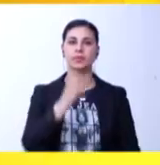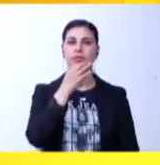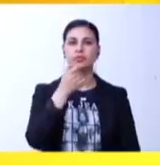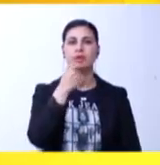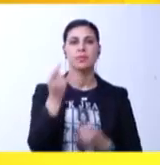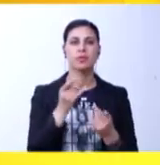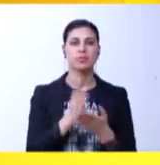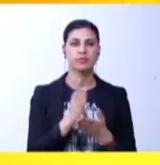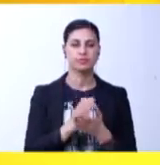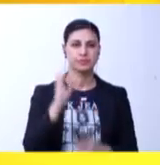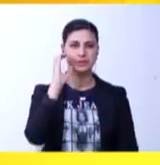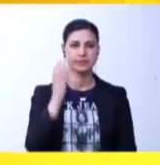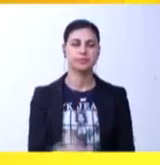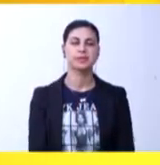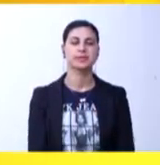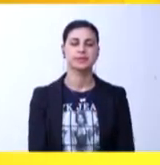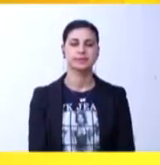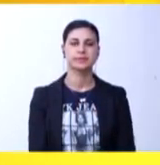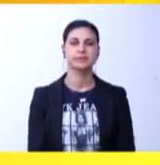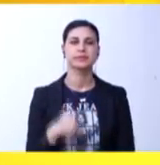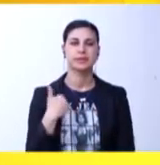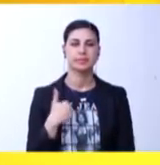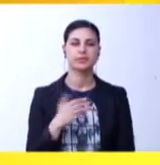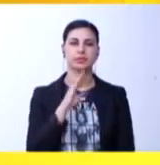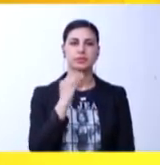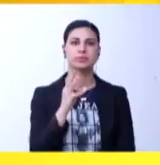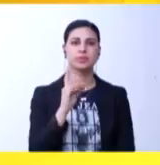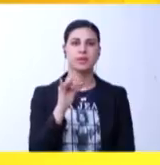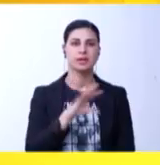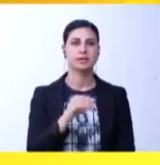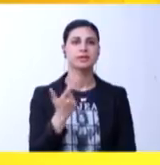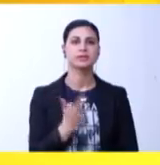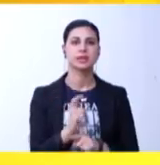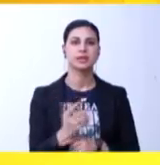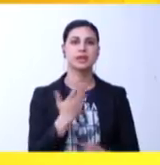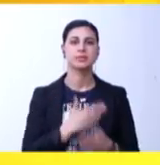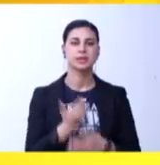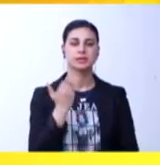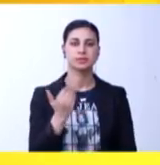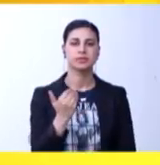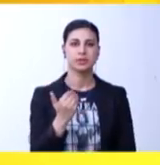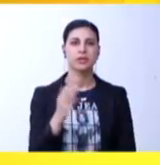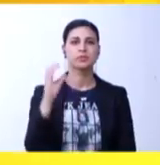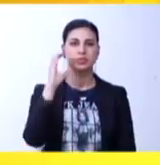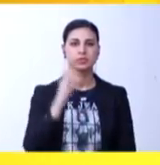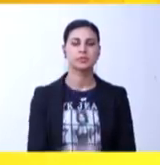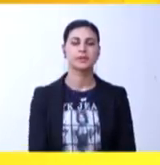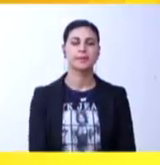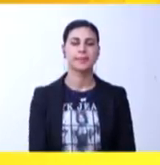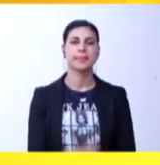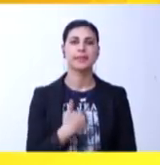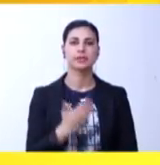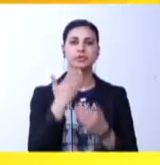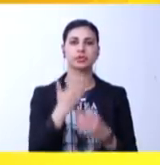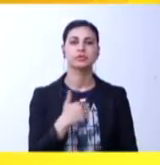გველოდება, დილამშვიდობისა გისმენთ. დილამშვიდობისა, ქალბატონებო, მიხარია თქვენთან მოსმენა. იცით რა